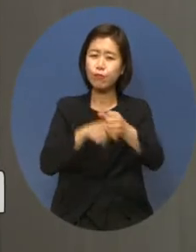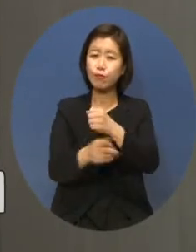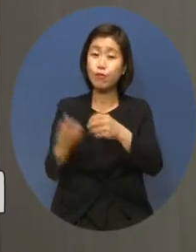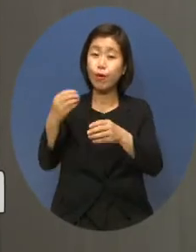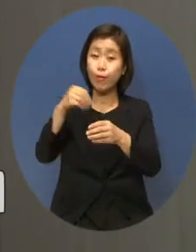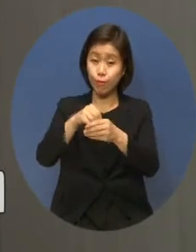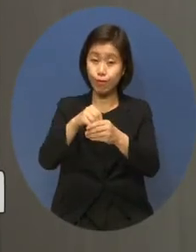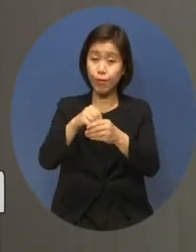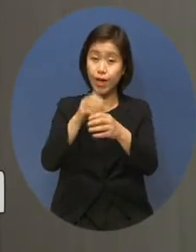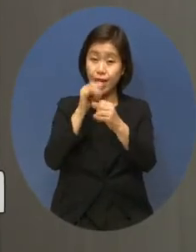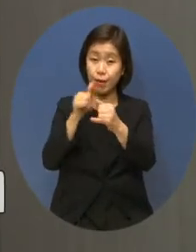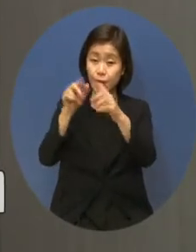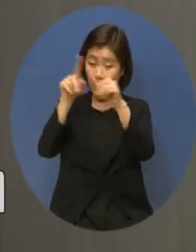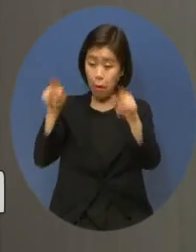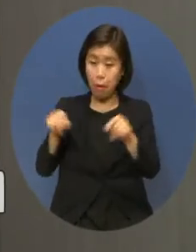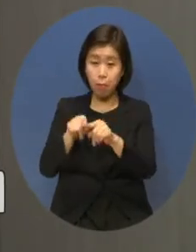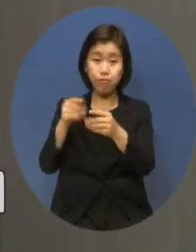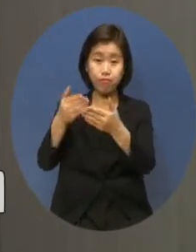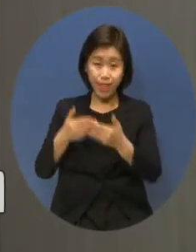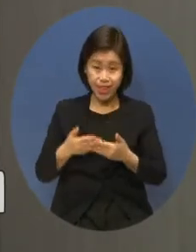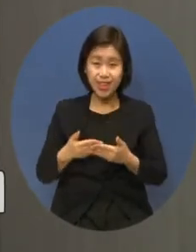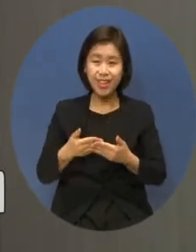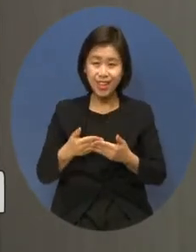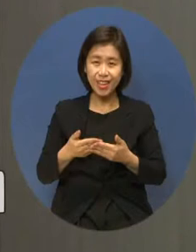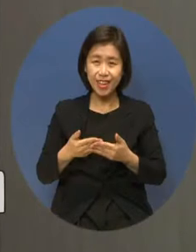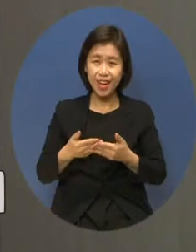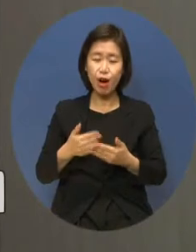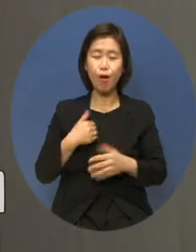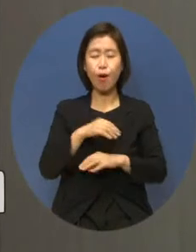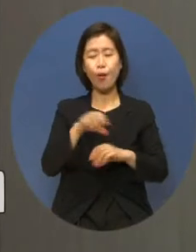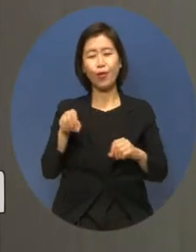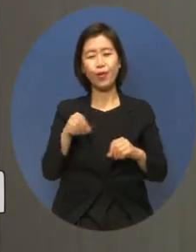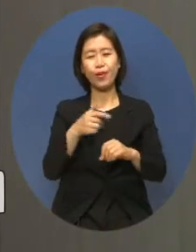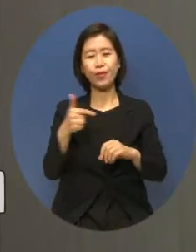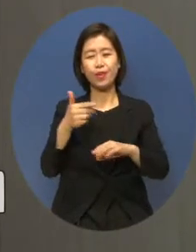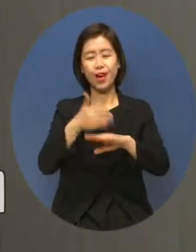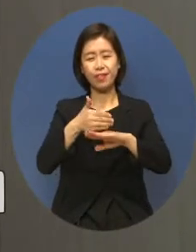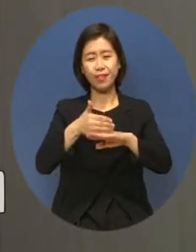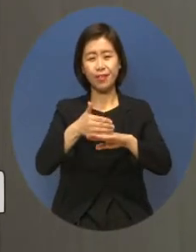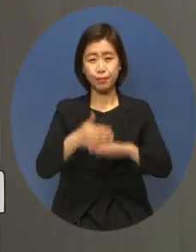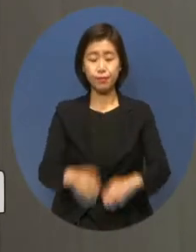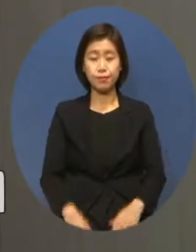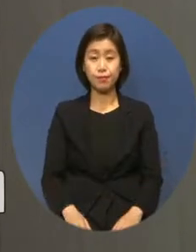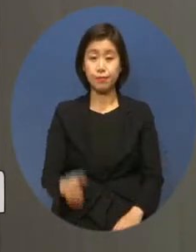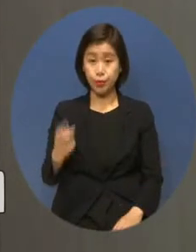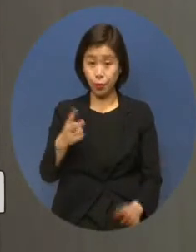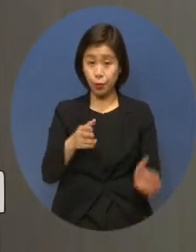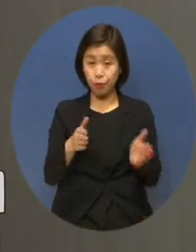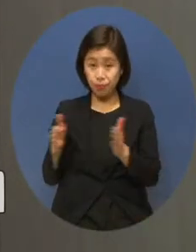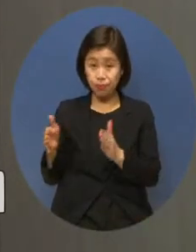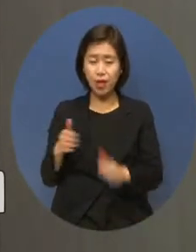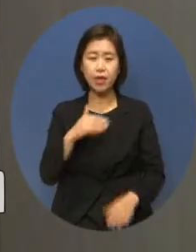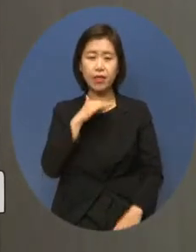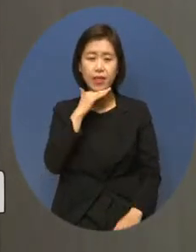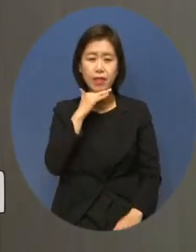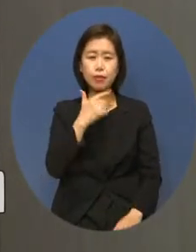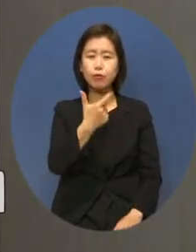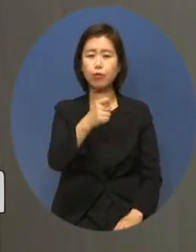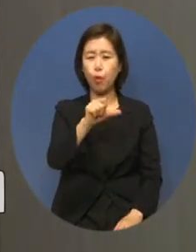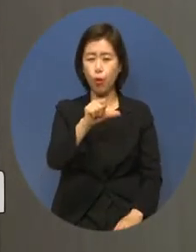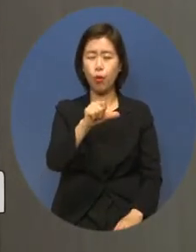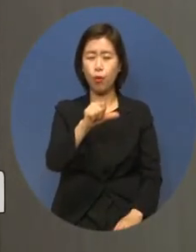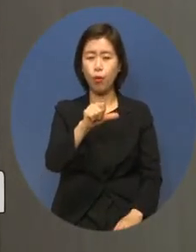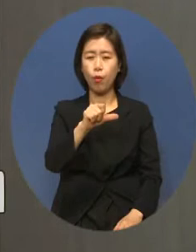패를 주신다라고 네. 이걸 이제 전해주러 오셔서 너무 감사했고, 그 이제 65세 조항도 사실 네. 그런